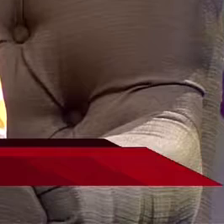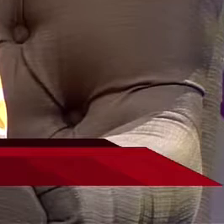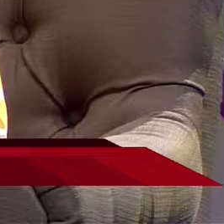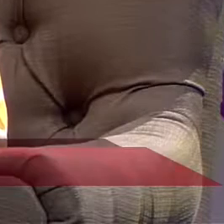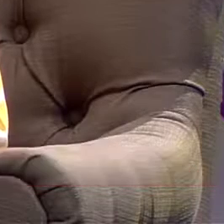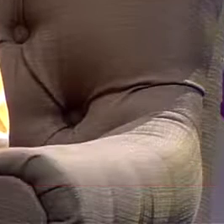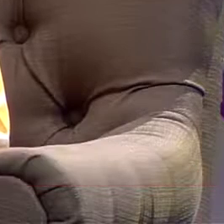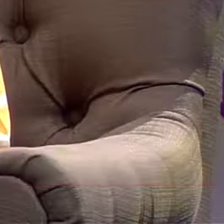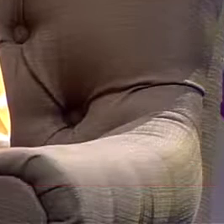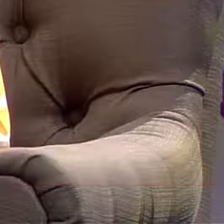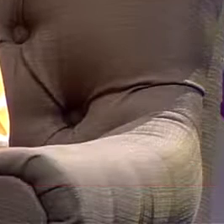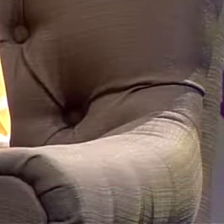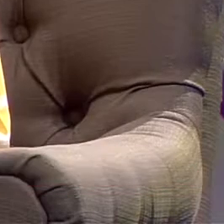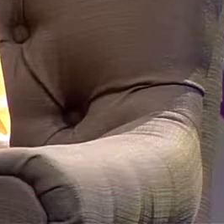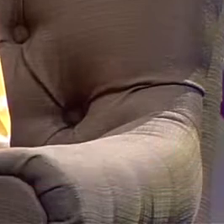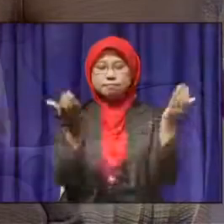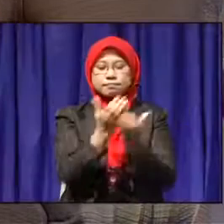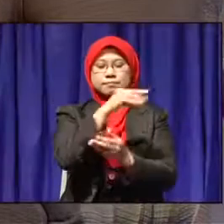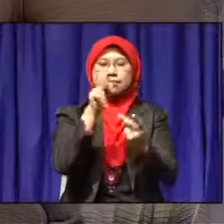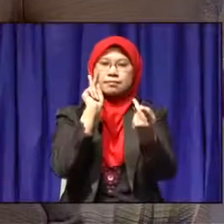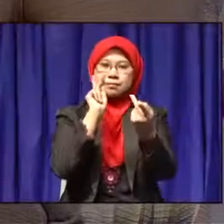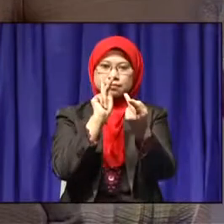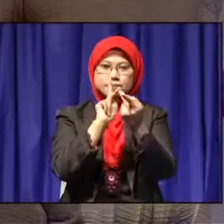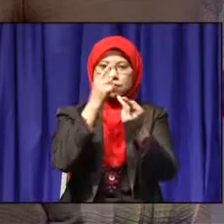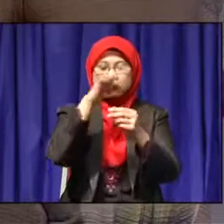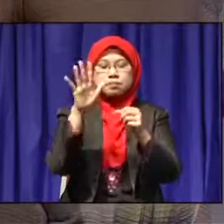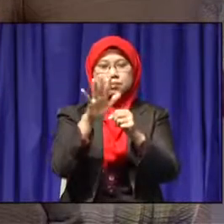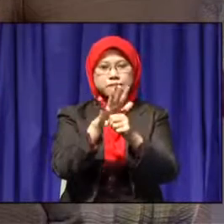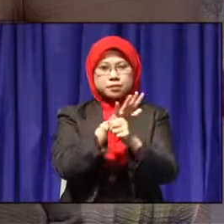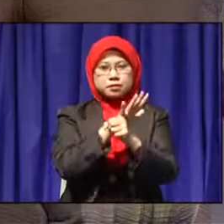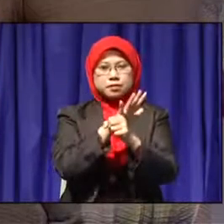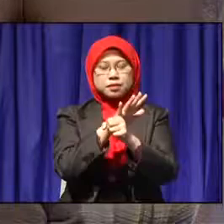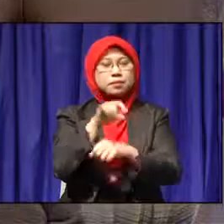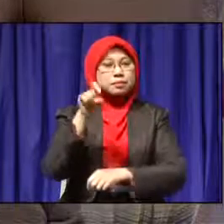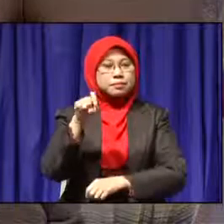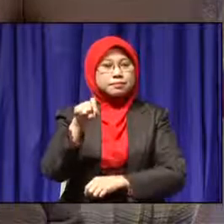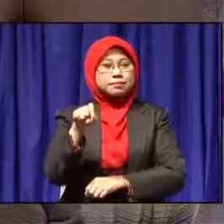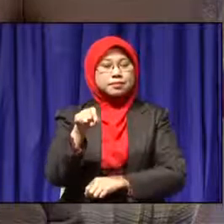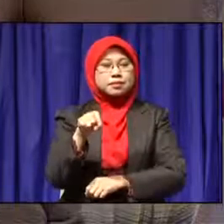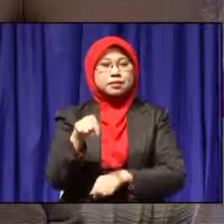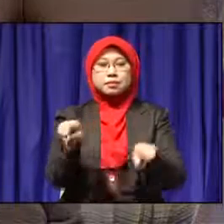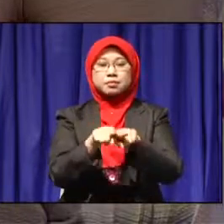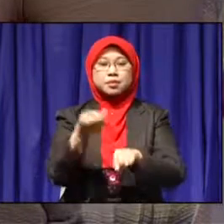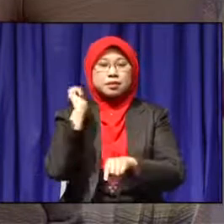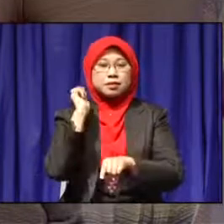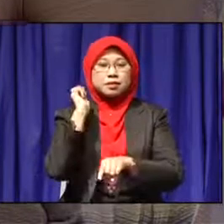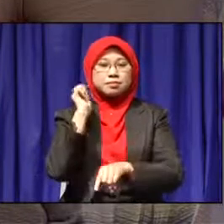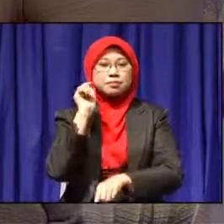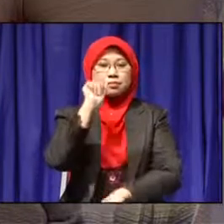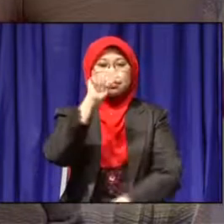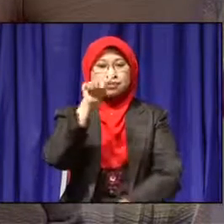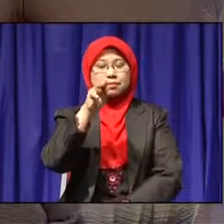dirangkai secara holistik dan relevan bagi memenuhi keperluan macam yang diminum karr oleh Tuan Haji asma tadi